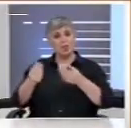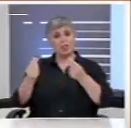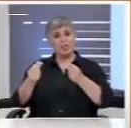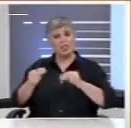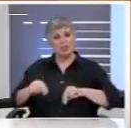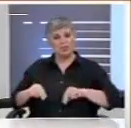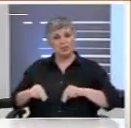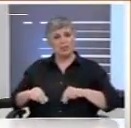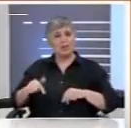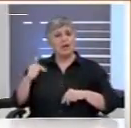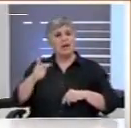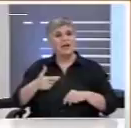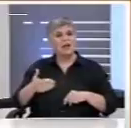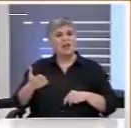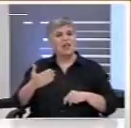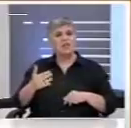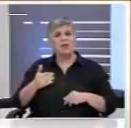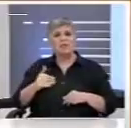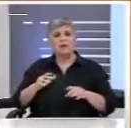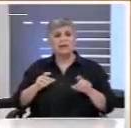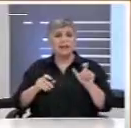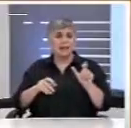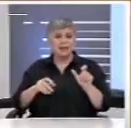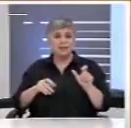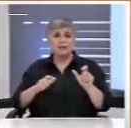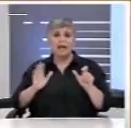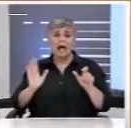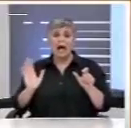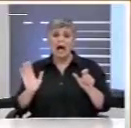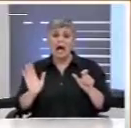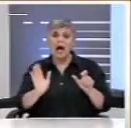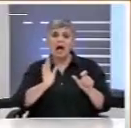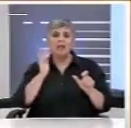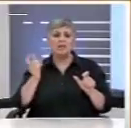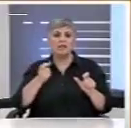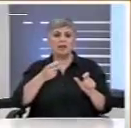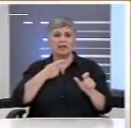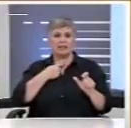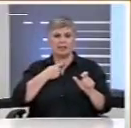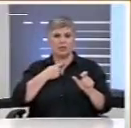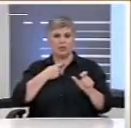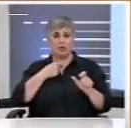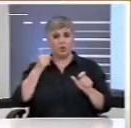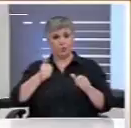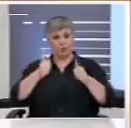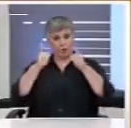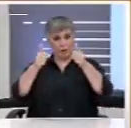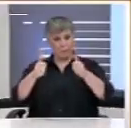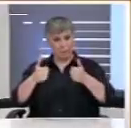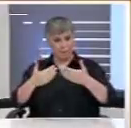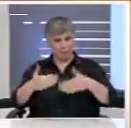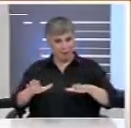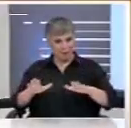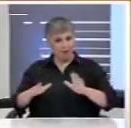if necessary, αν είναι αναγκαίο. Και κοιτάξτε τι λέει το ανακοινωθέν του Eurogroup. Το ανακοινωθέν του